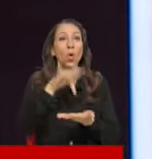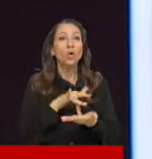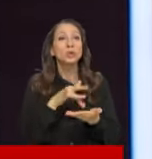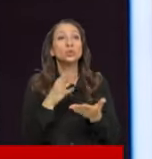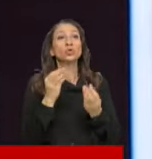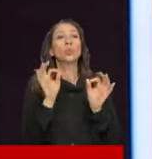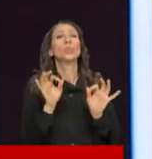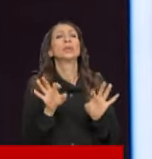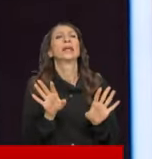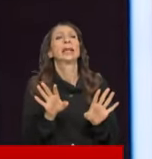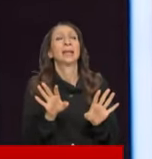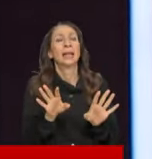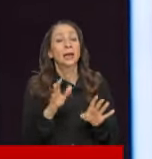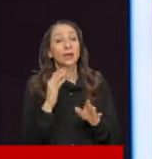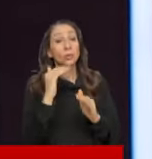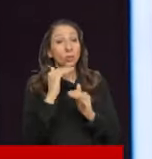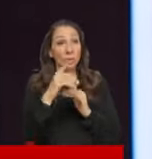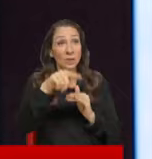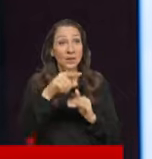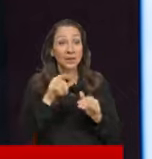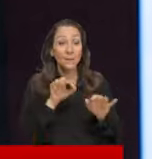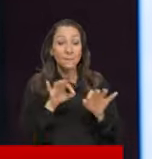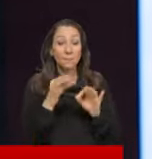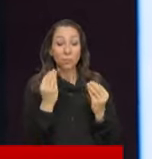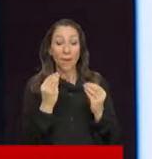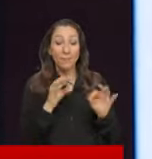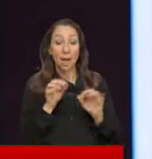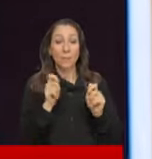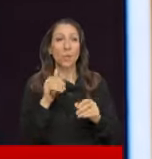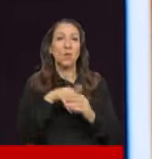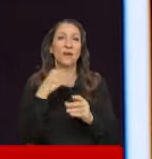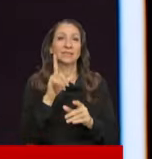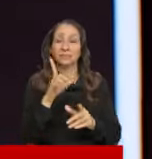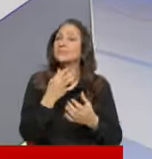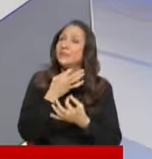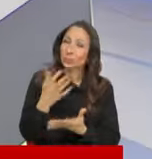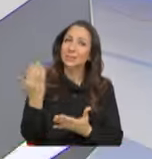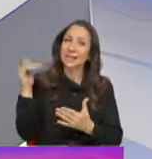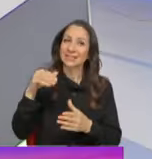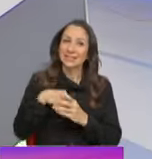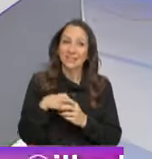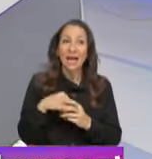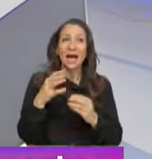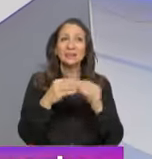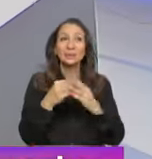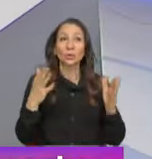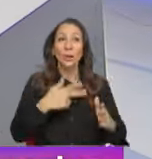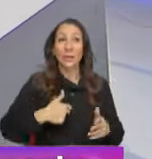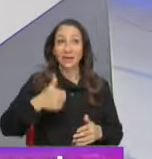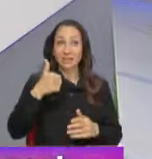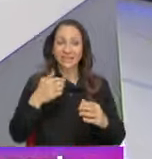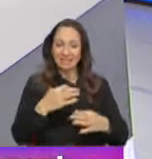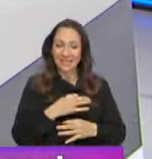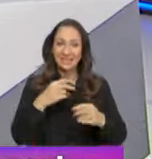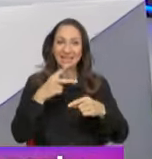ortası çok mümkün değil yani vatandaşın stratejik oy kullanması lazım efendim Teşekkür ederim çok sağ olun Adana Büyükşehir Belediye Başkanı